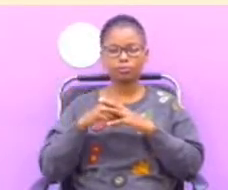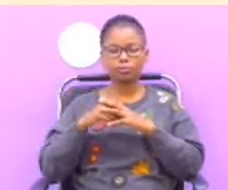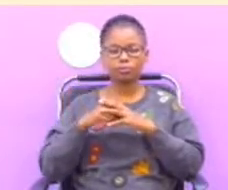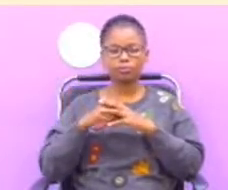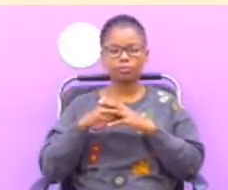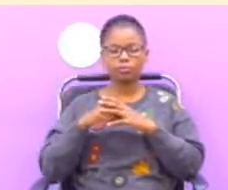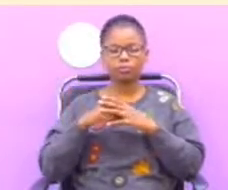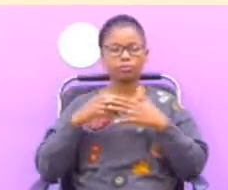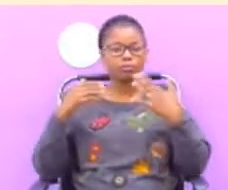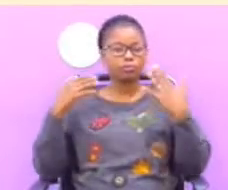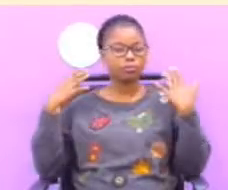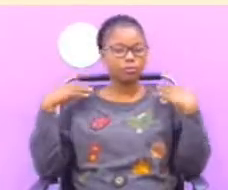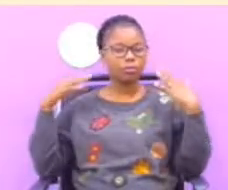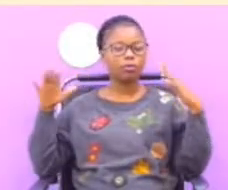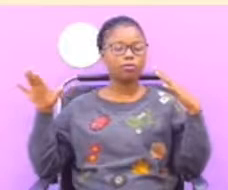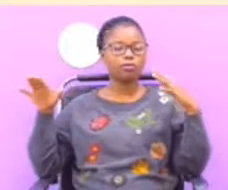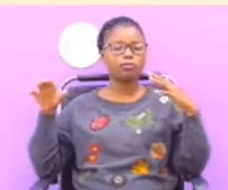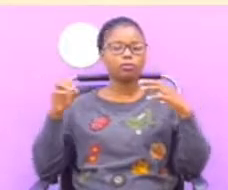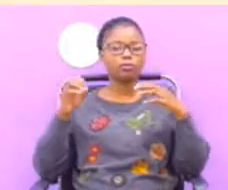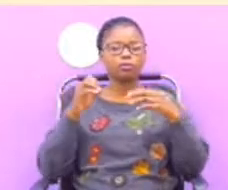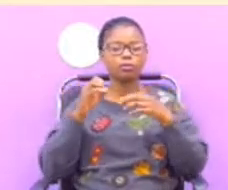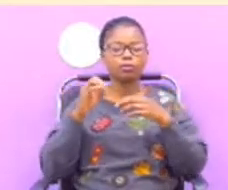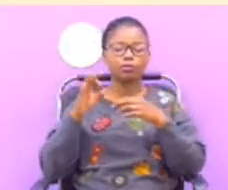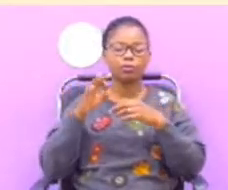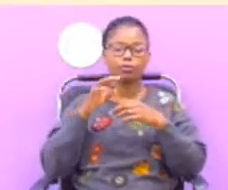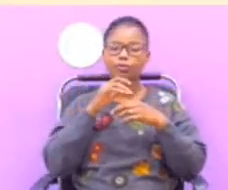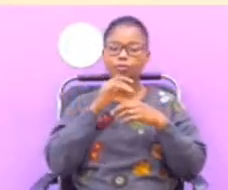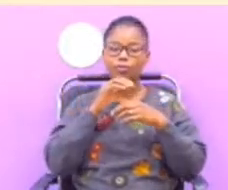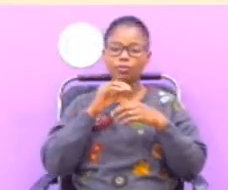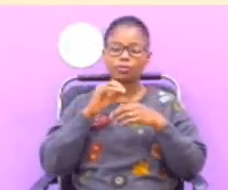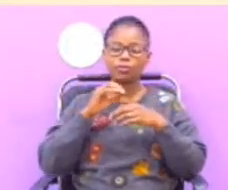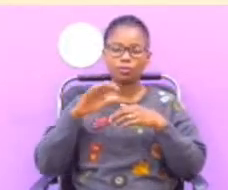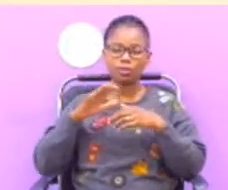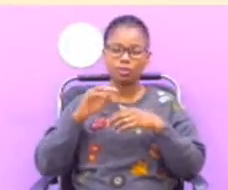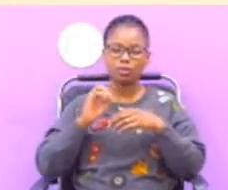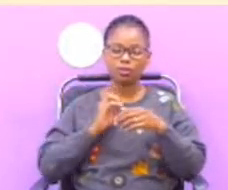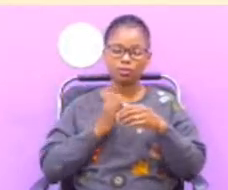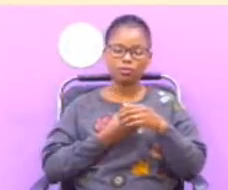araika ya ari na reithe witu